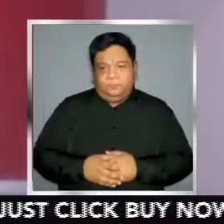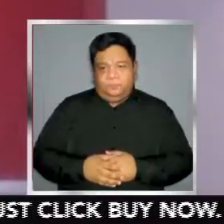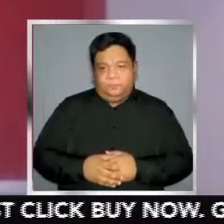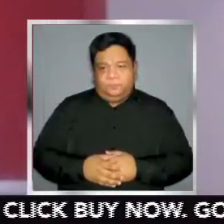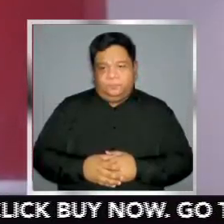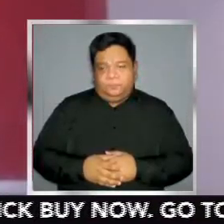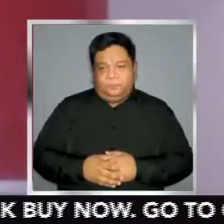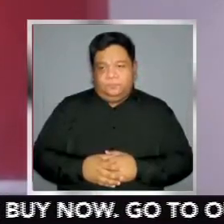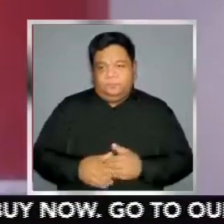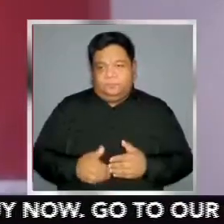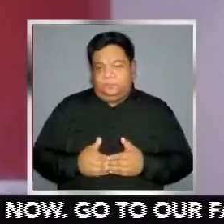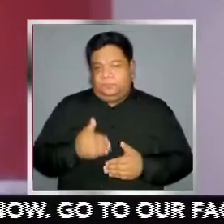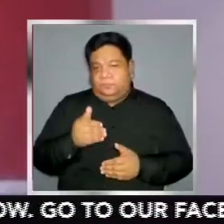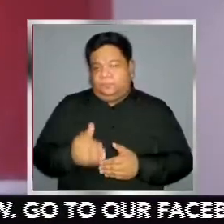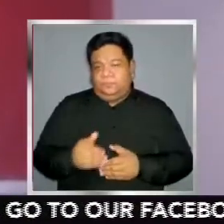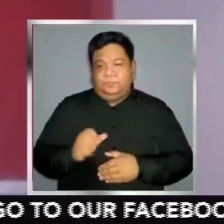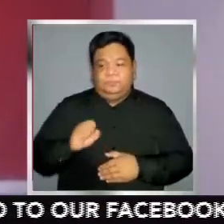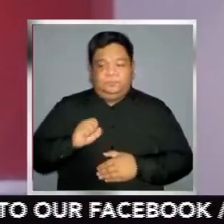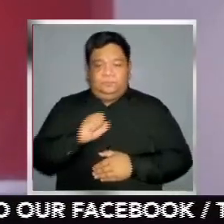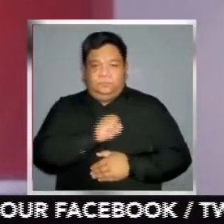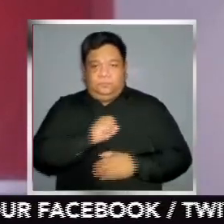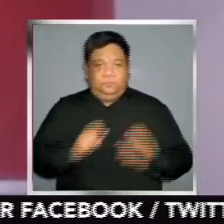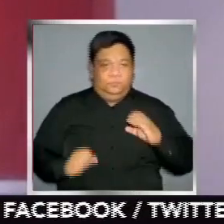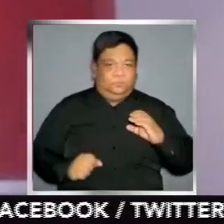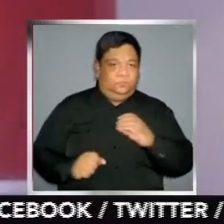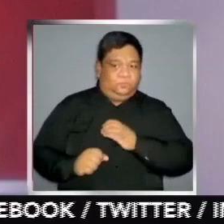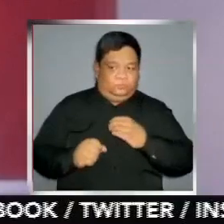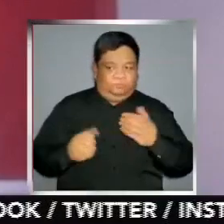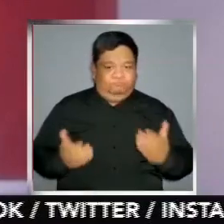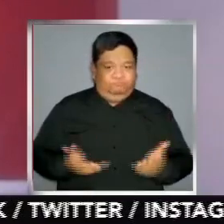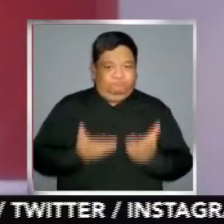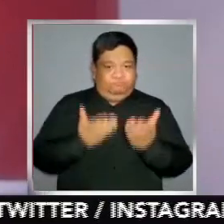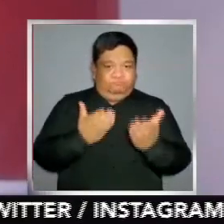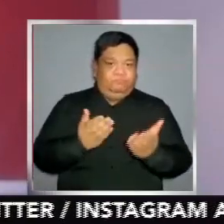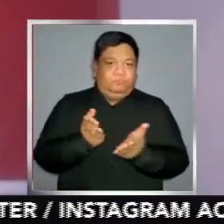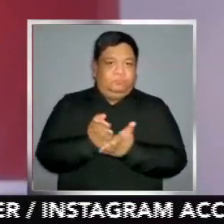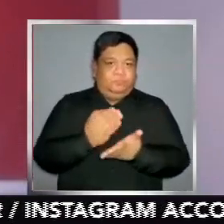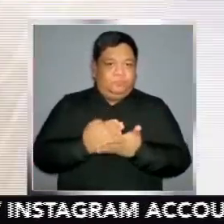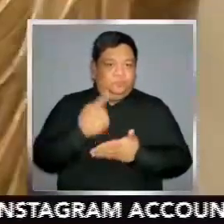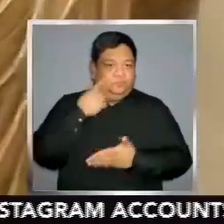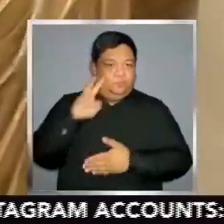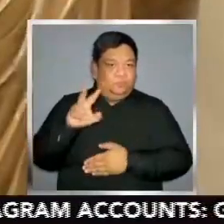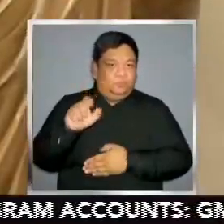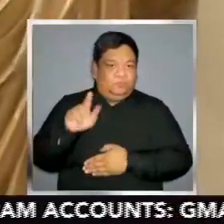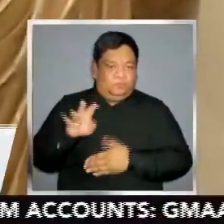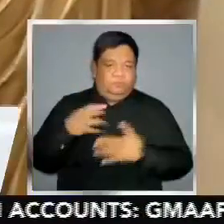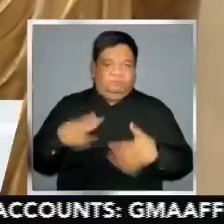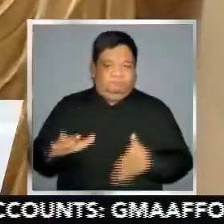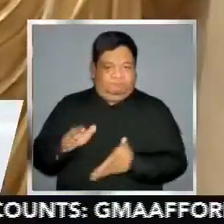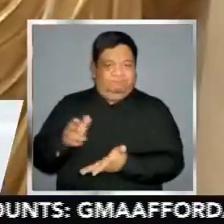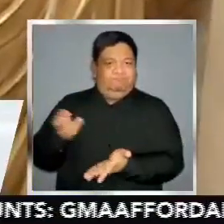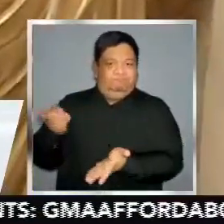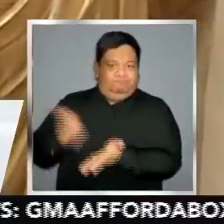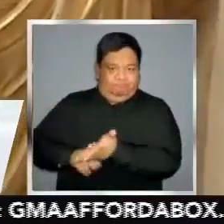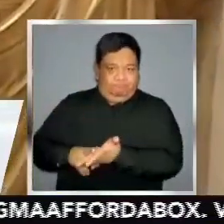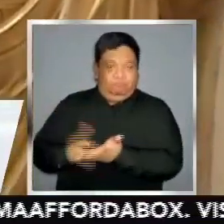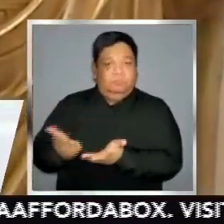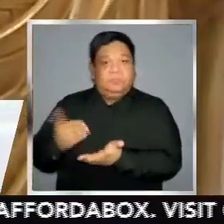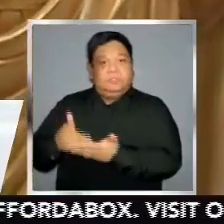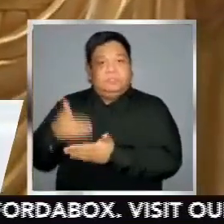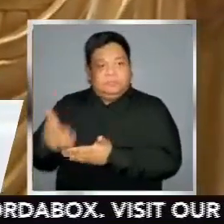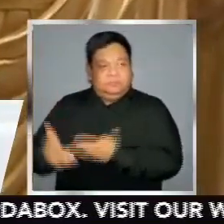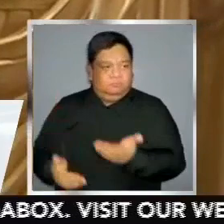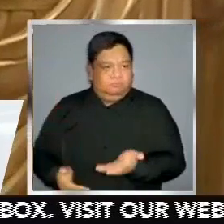Niratipikahan na ng Senado at Kamara ang panukalang national budget para sa susunod na taon. Kasunod yan, ipadadala sa Malacanang ang